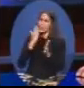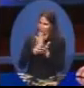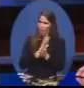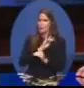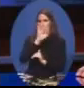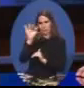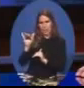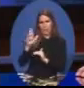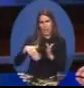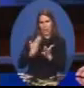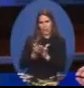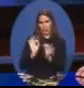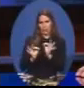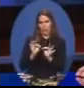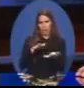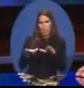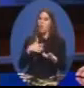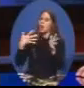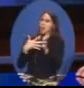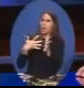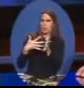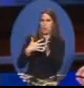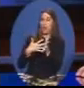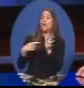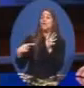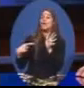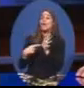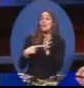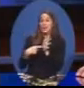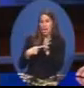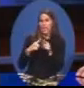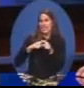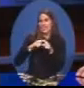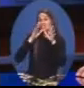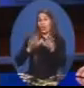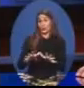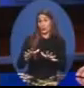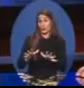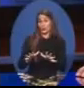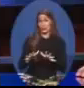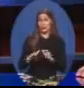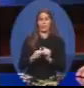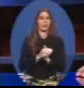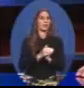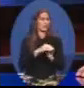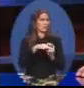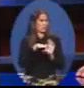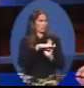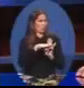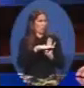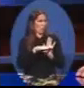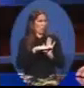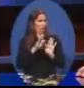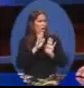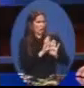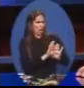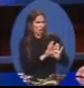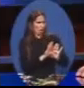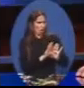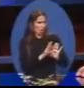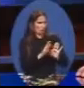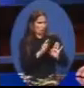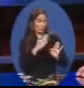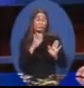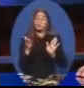פניות ליועץ המשפטי לממשלה לחקור את זה על הרקע של הגזע. תציעו לחקור אותו באמצעות חוקה שהיה? עוד